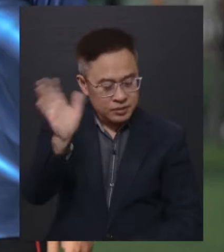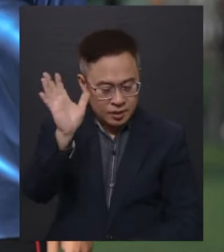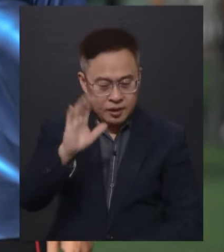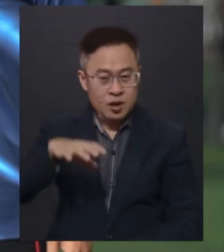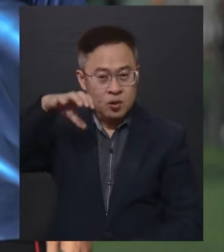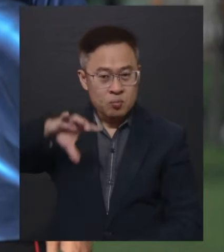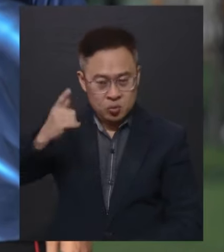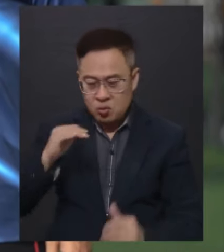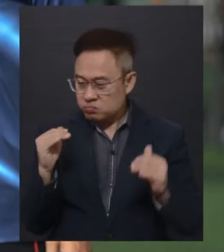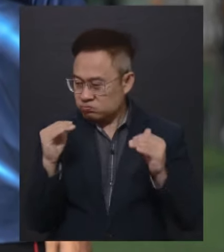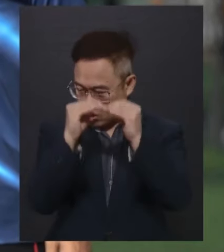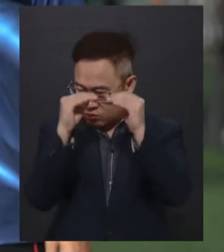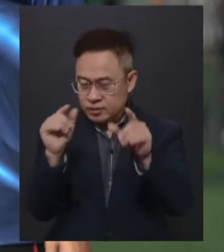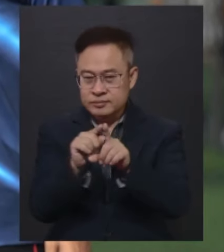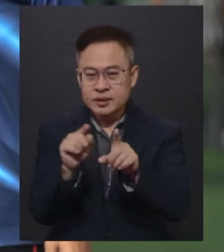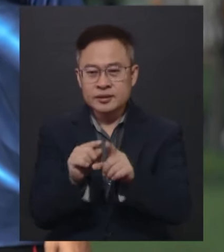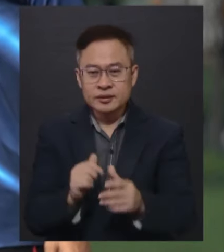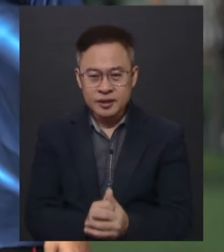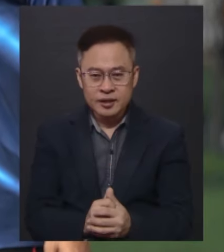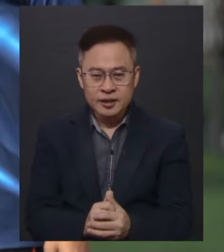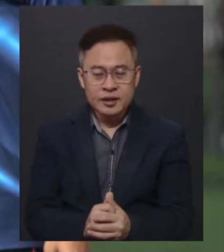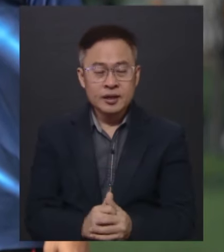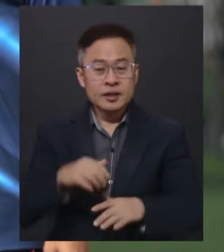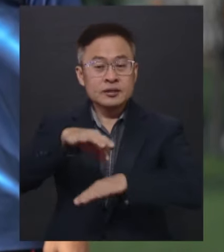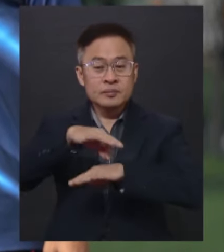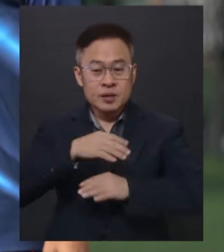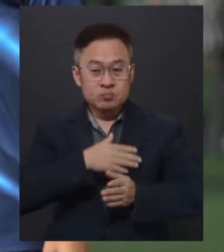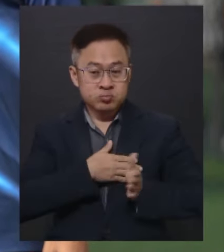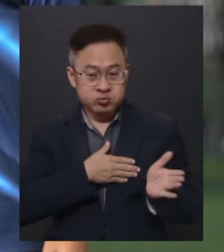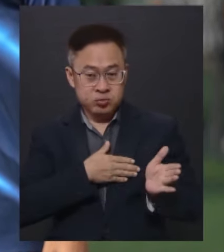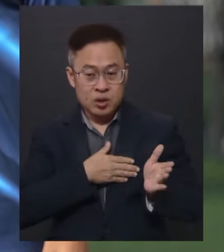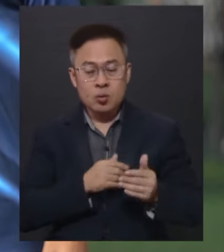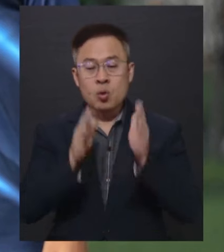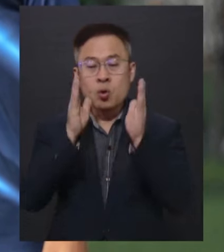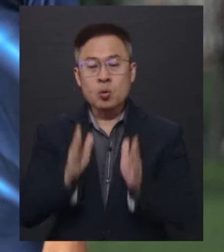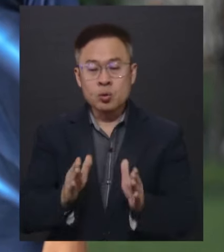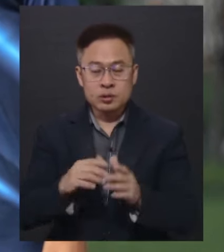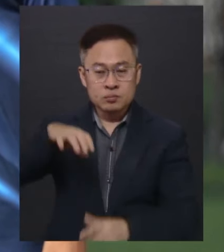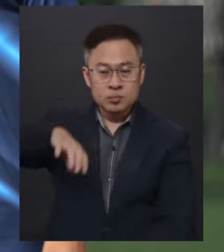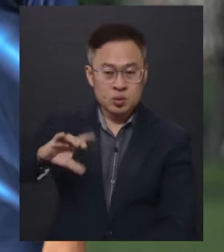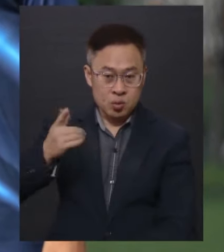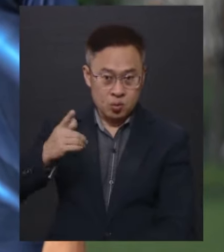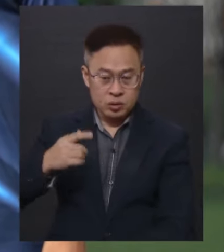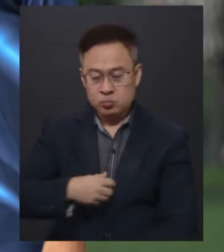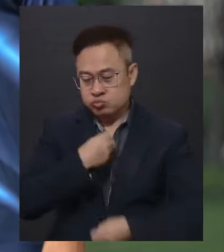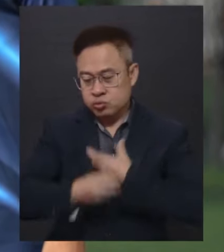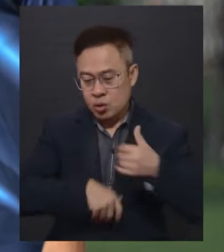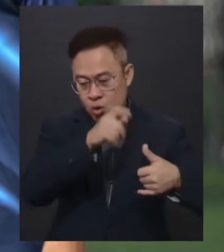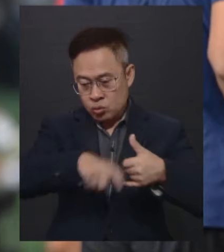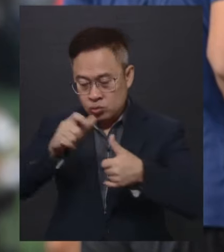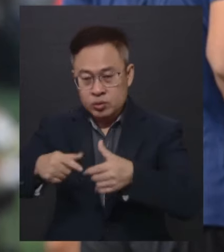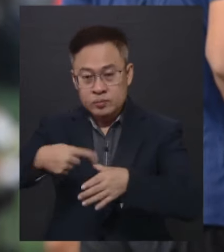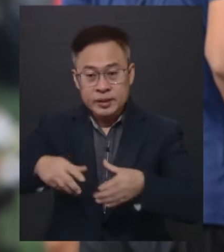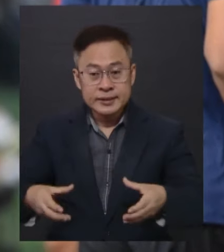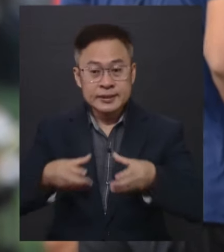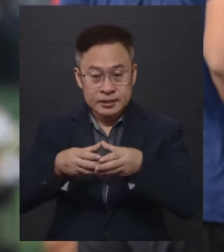สถาพรแดงสีค่ะแบ็กซ้ายเมืองทองยูไนเต็ดเนี่ยก็ออกมายกย่องหัวใจของกินเล็งพยองนะคะหรือว่าเพื่อนร่วมทีมนั่นเองที่ร่วม